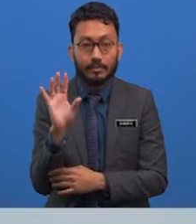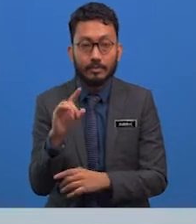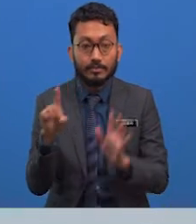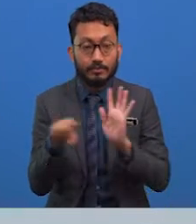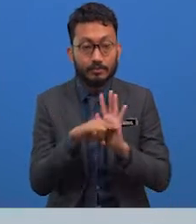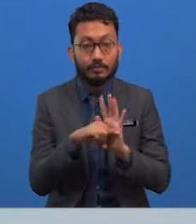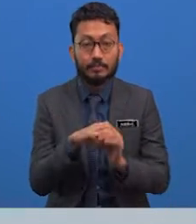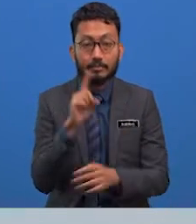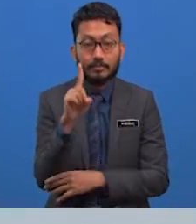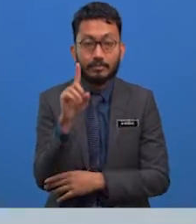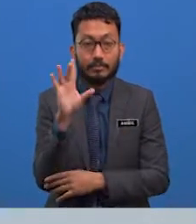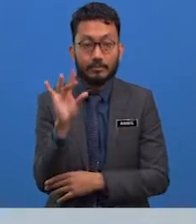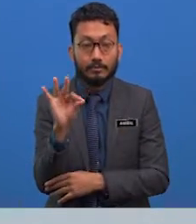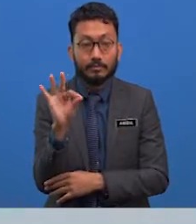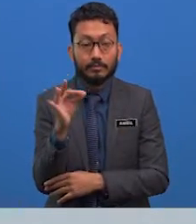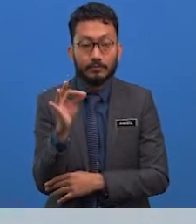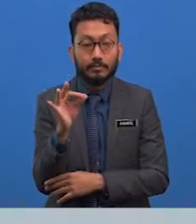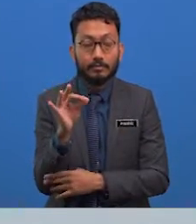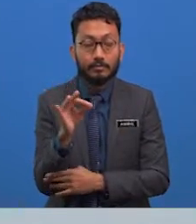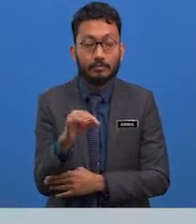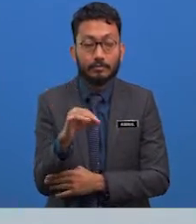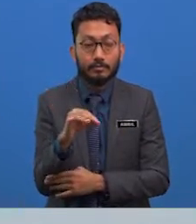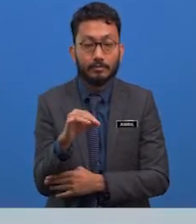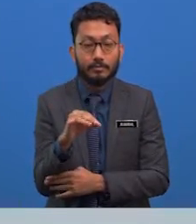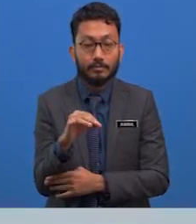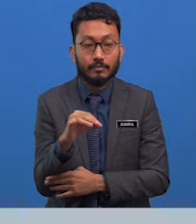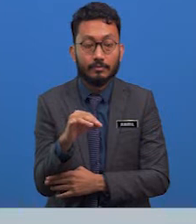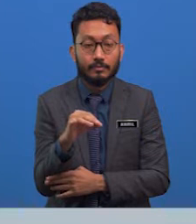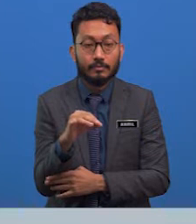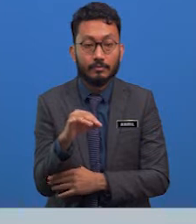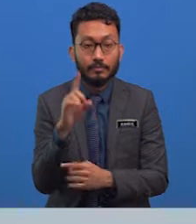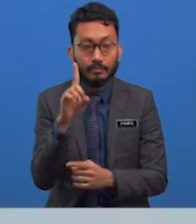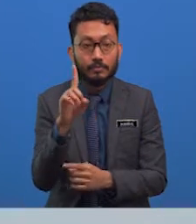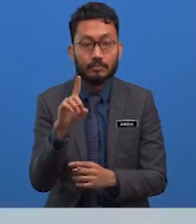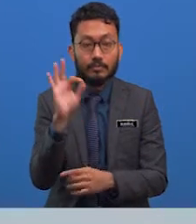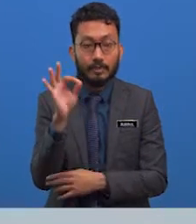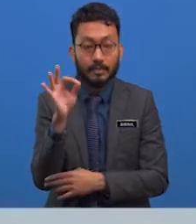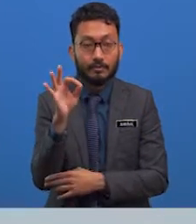dengan 119 darjah bersamaan dengan 61 darjah.